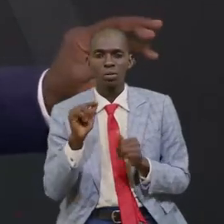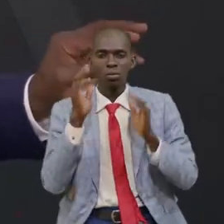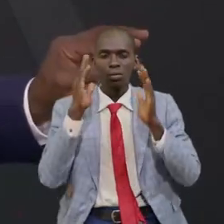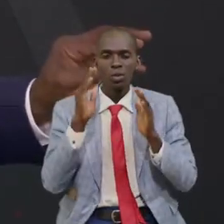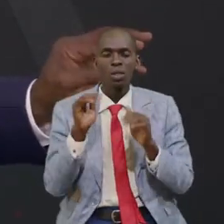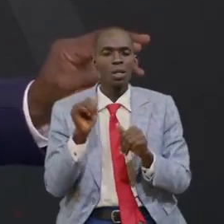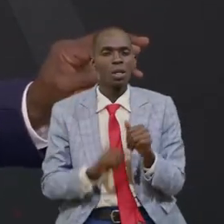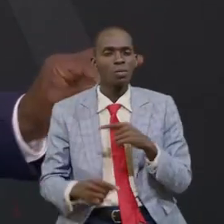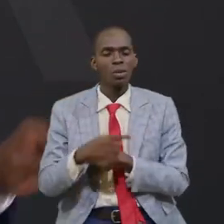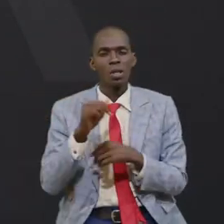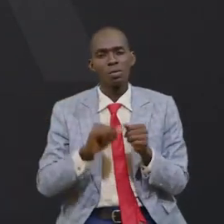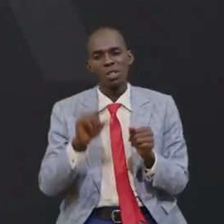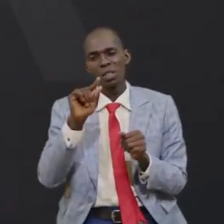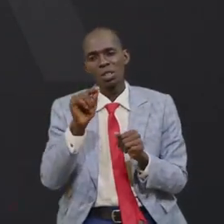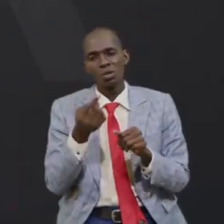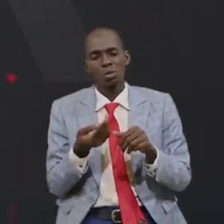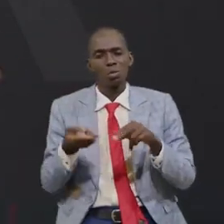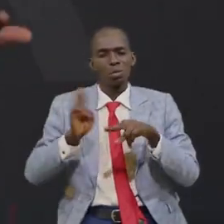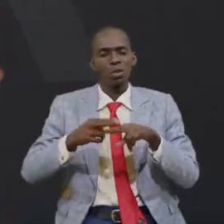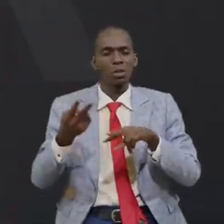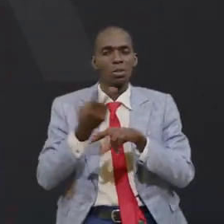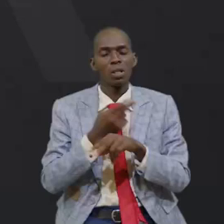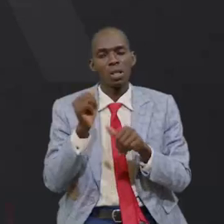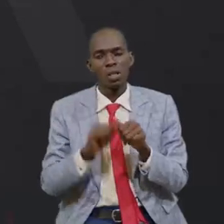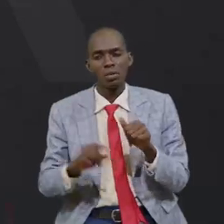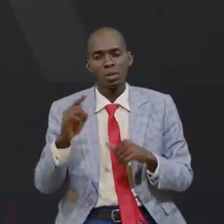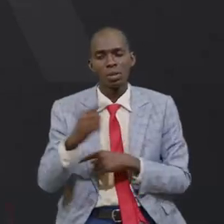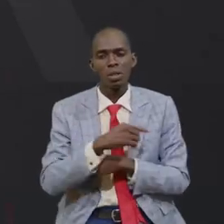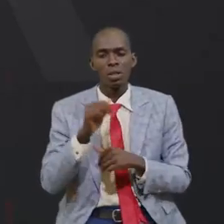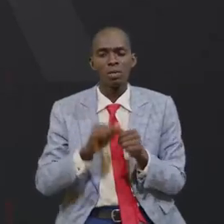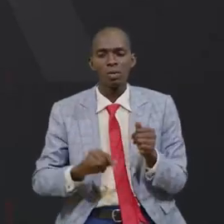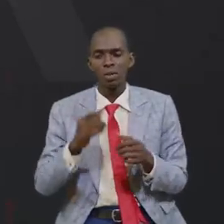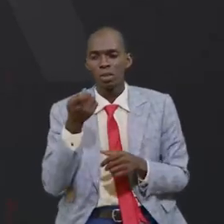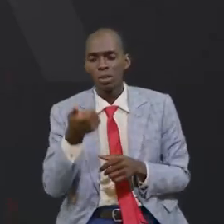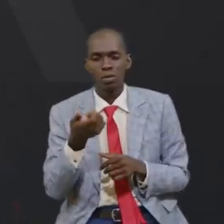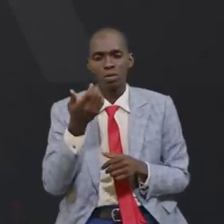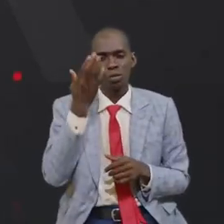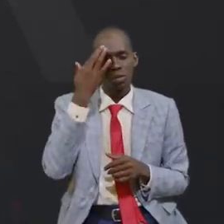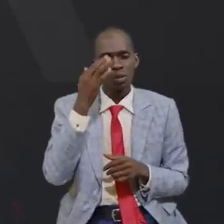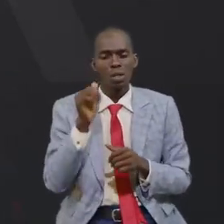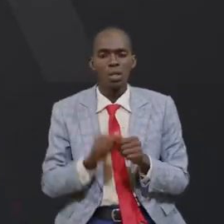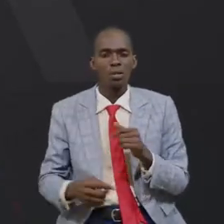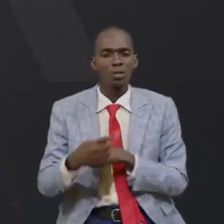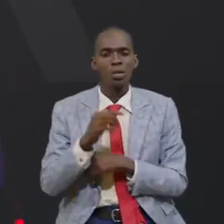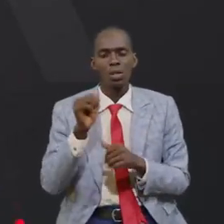multiplication. Chaque jour, une petite réalisation. Chaque jour, une petite démonstration. Et